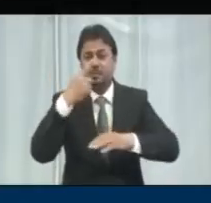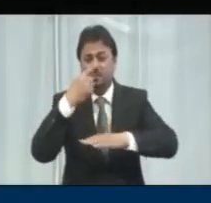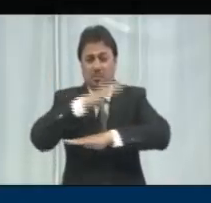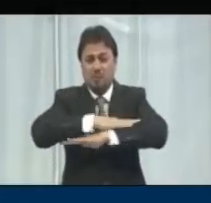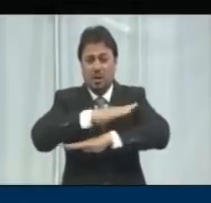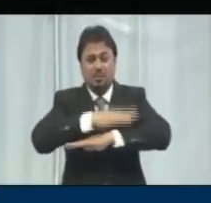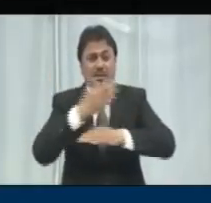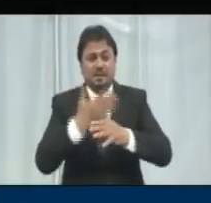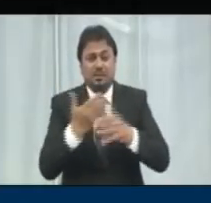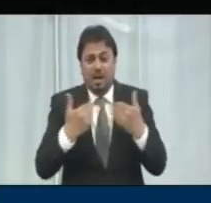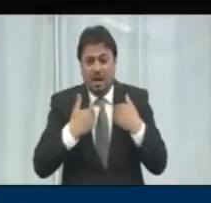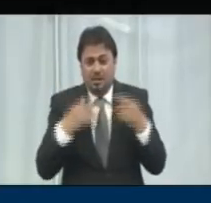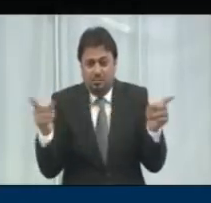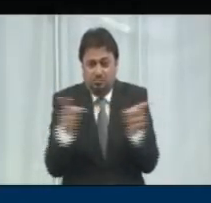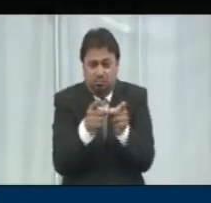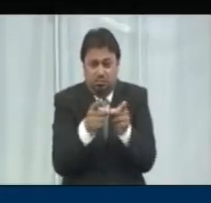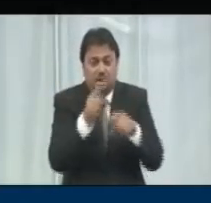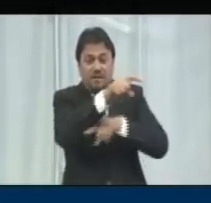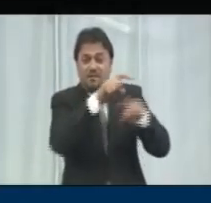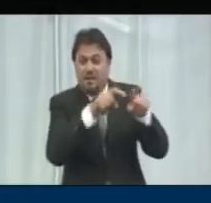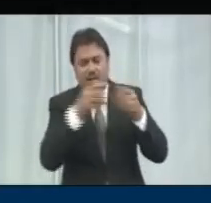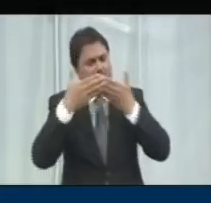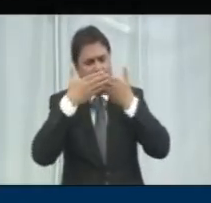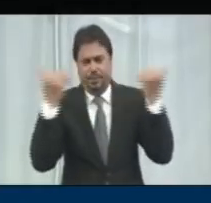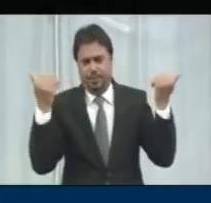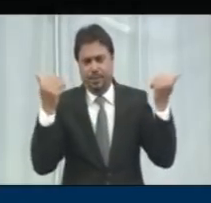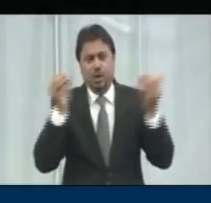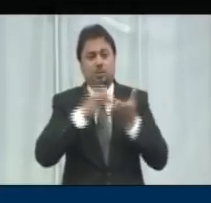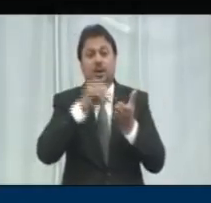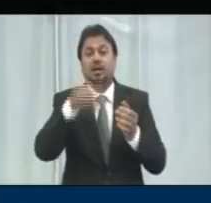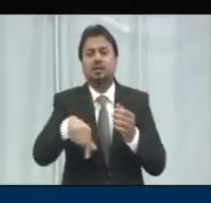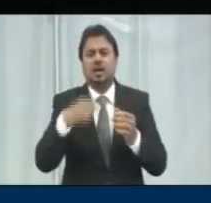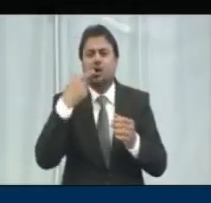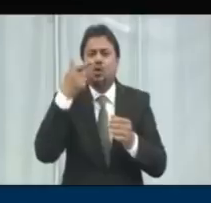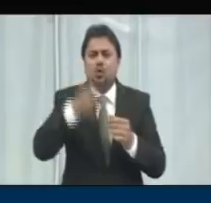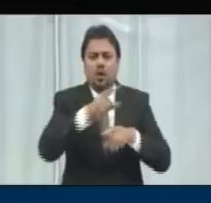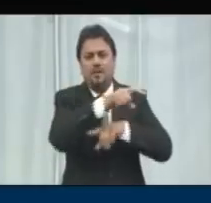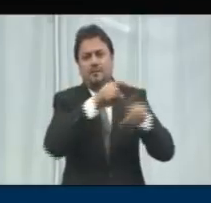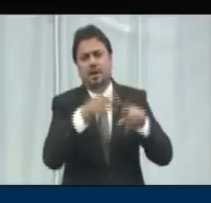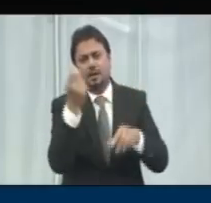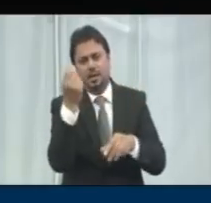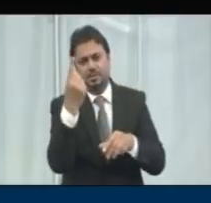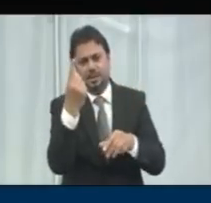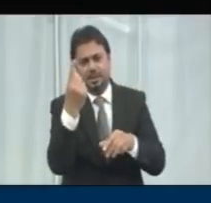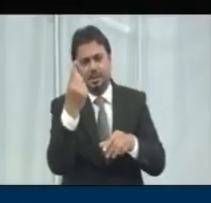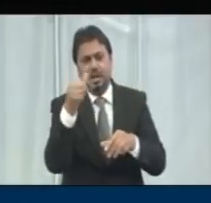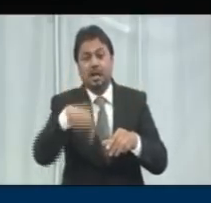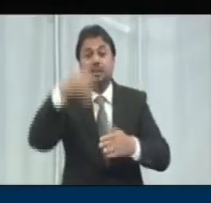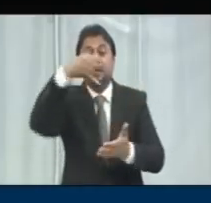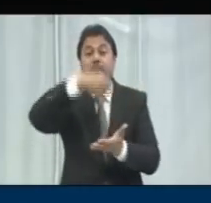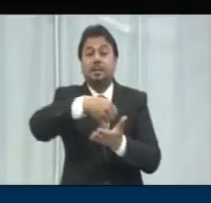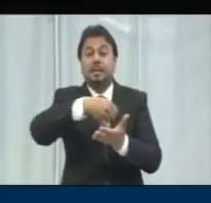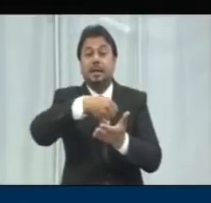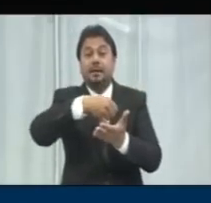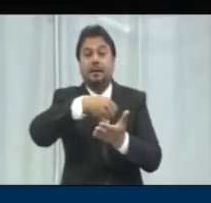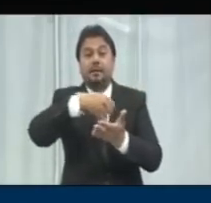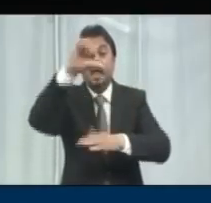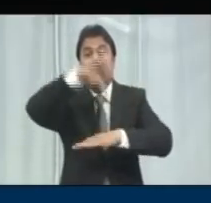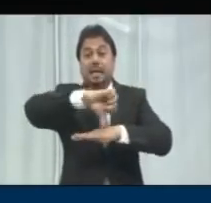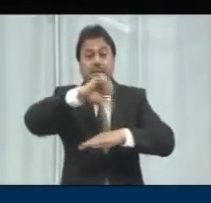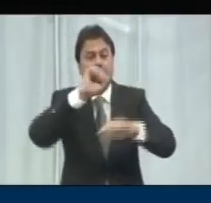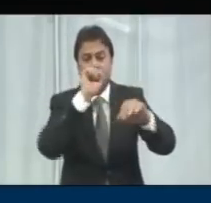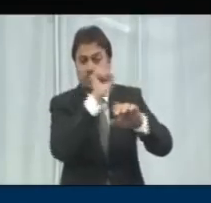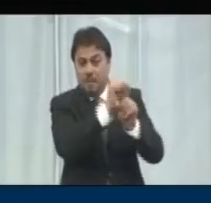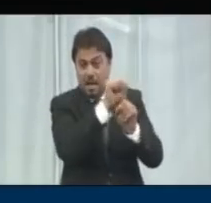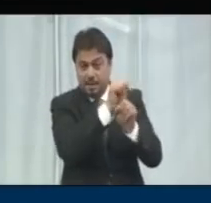لا نستطيع طبعا حصره بنسبة مئوية، لكن التزام استطيع القول هو 50%، لكن مركز مدينة البصرة هناك التزام لا بأس